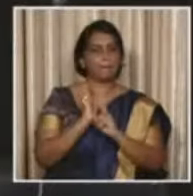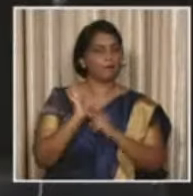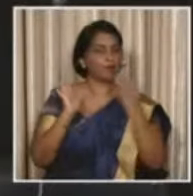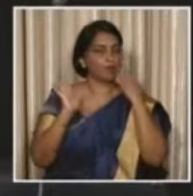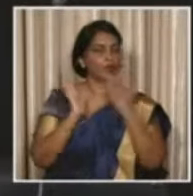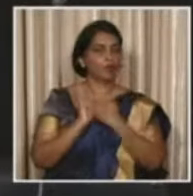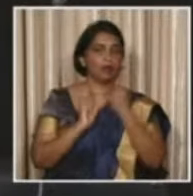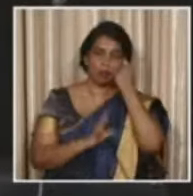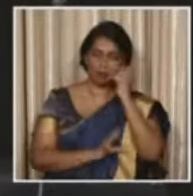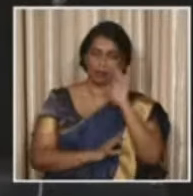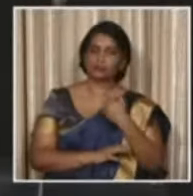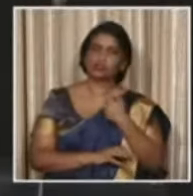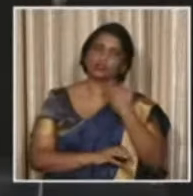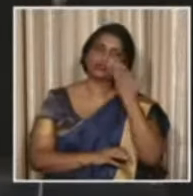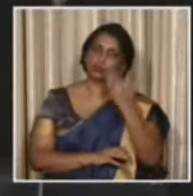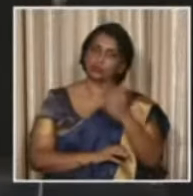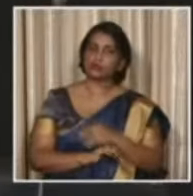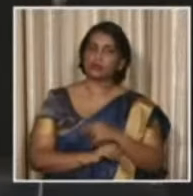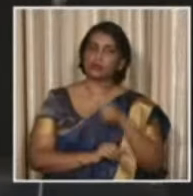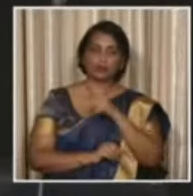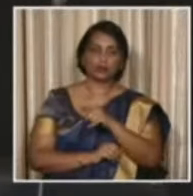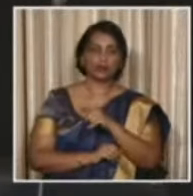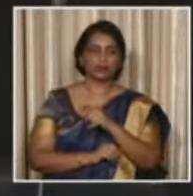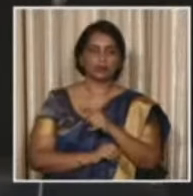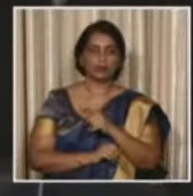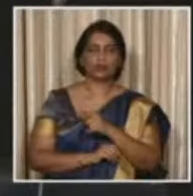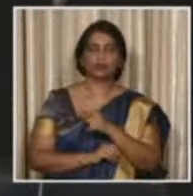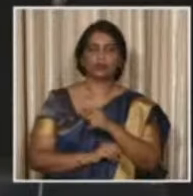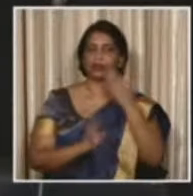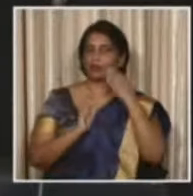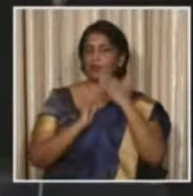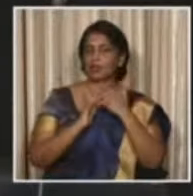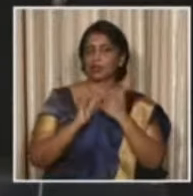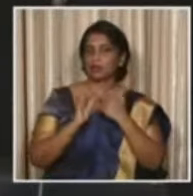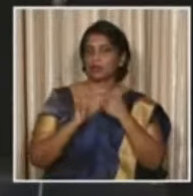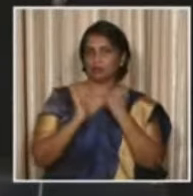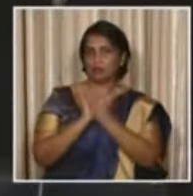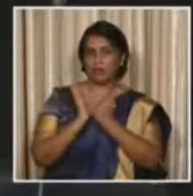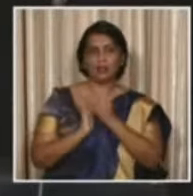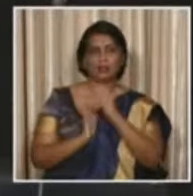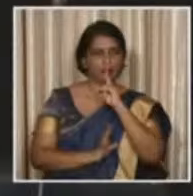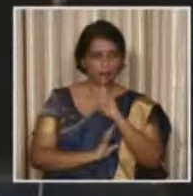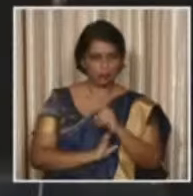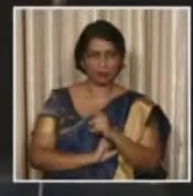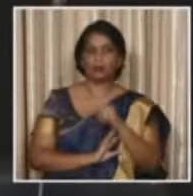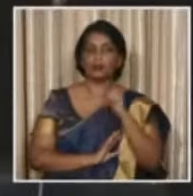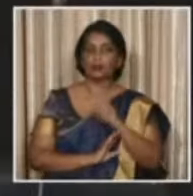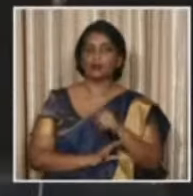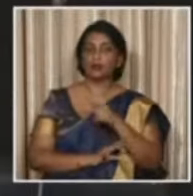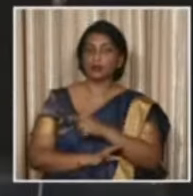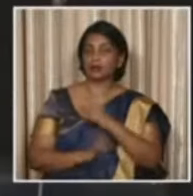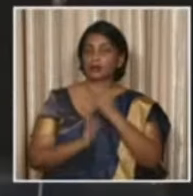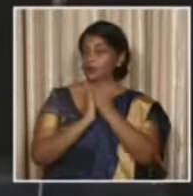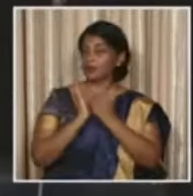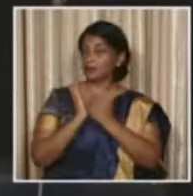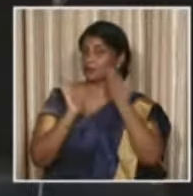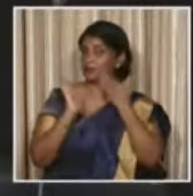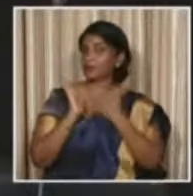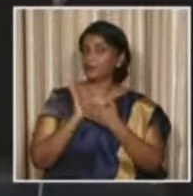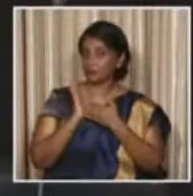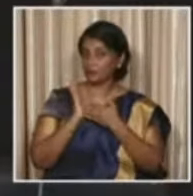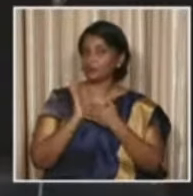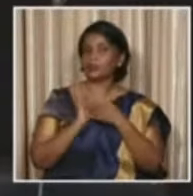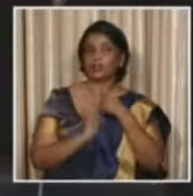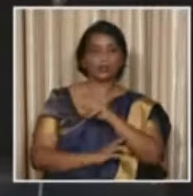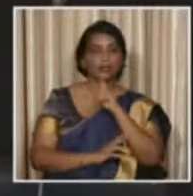පිබඳ අදහස්වලදී අපි දැකපුදේ තමයි ද මෙතුමා එක්ස්පෙන්ඩිච කැප් එක පිළිබඳව දැඩි විවේචනයක් කර. හැබැ මේ එක්ස්පෙන්ඩිච කැප් එක තියෙන්නේ